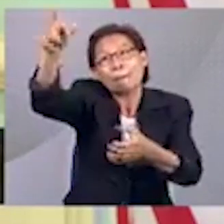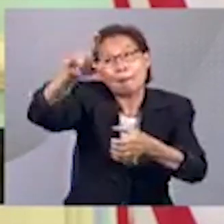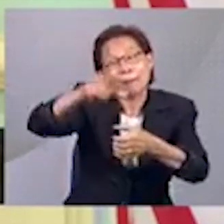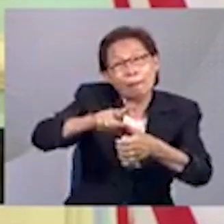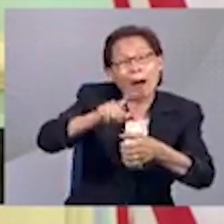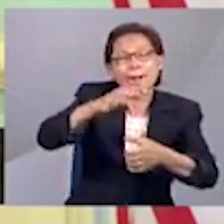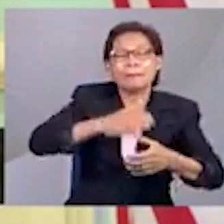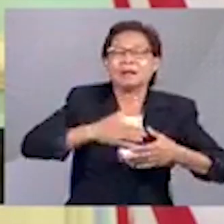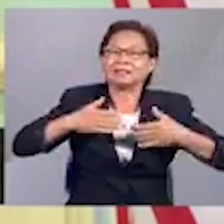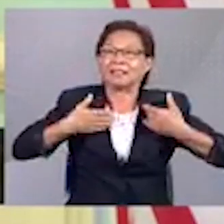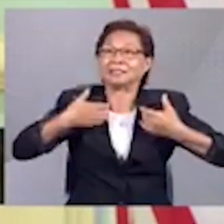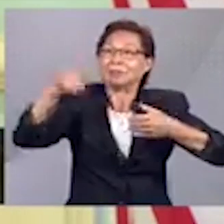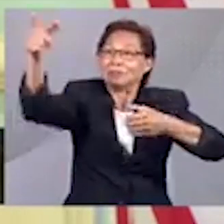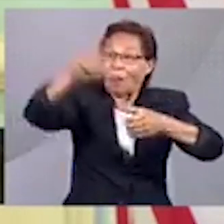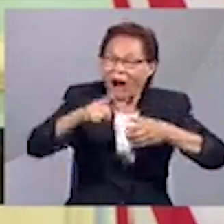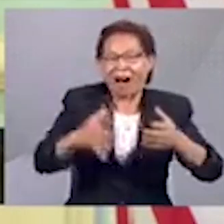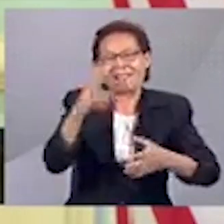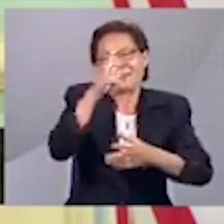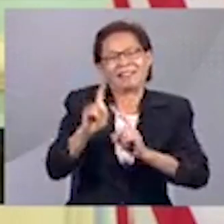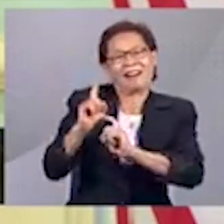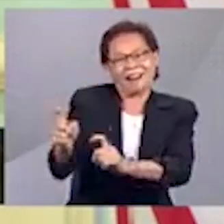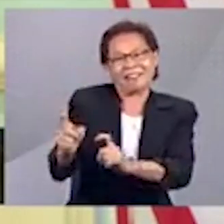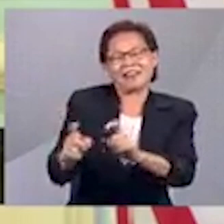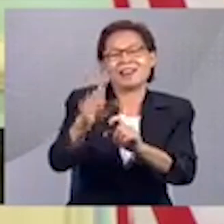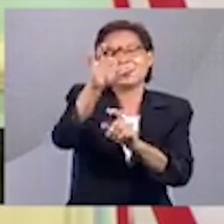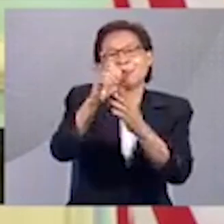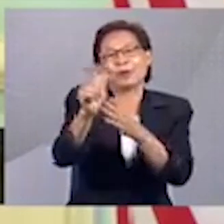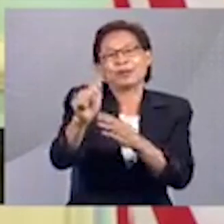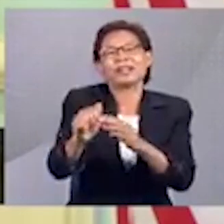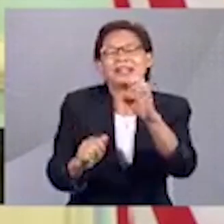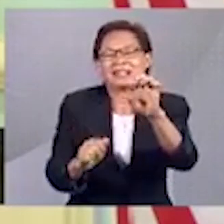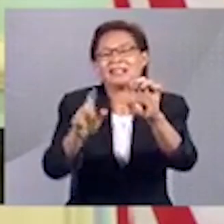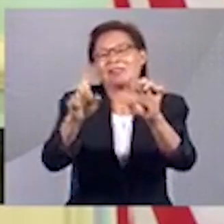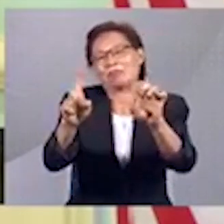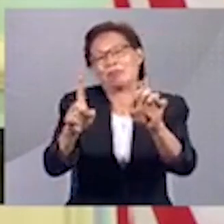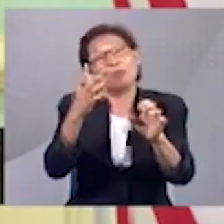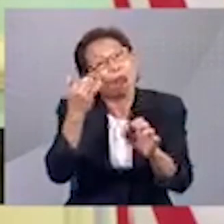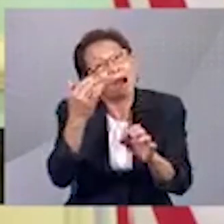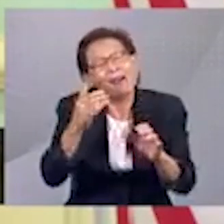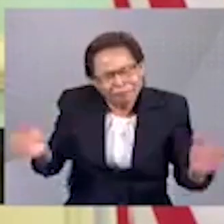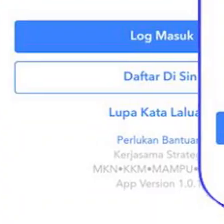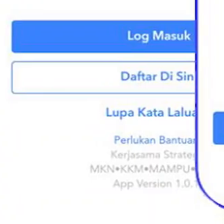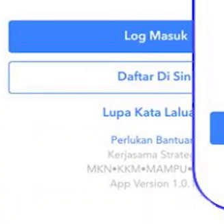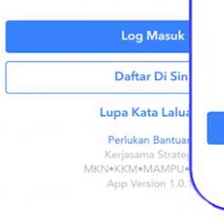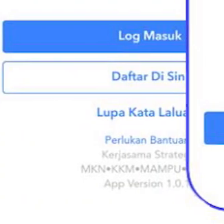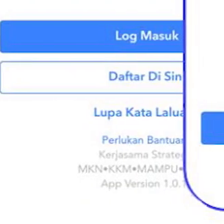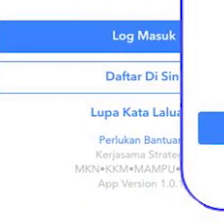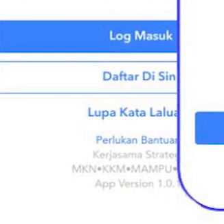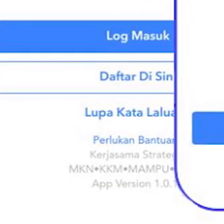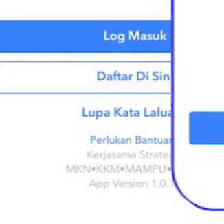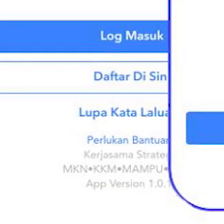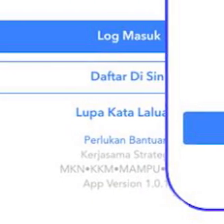aplikasi MySejahtera. Ini bagi menggalakkan orang ramai untuk memuat turun dan menggunakan